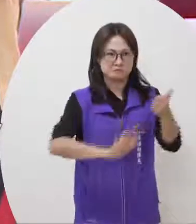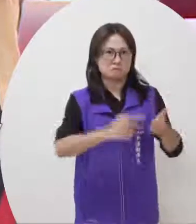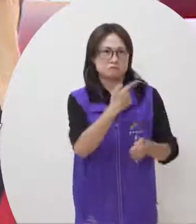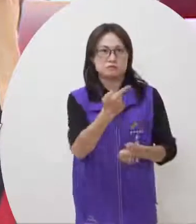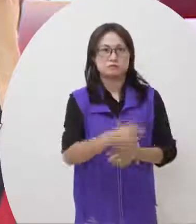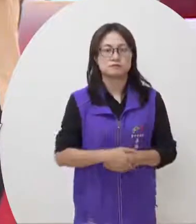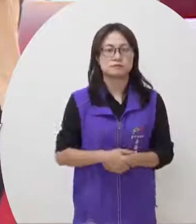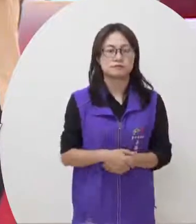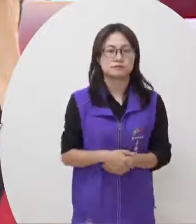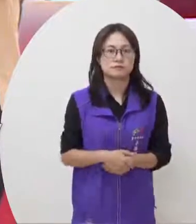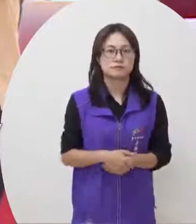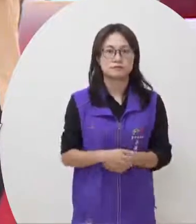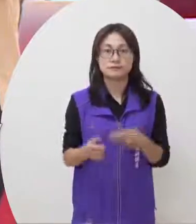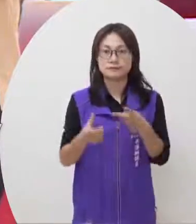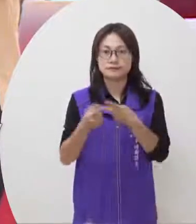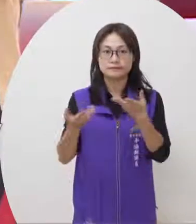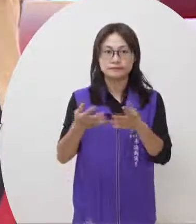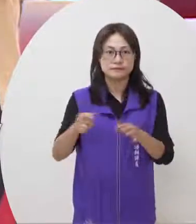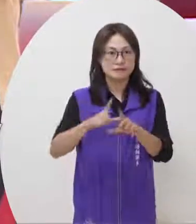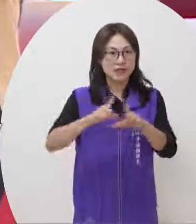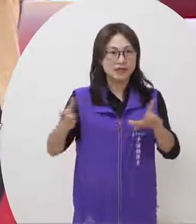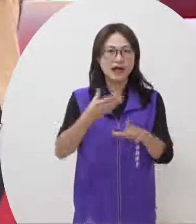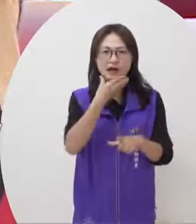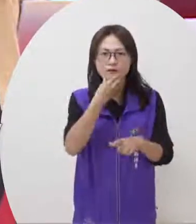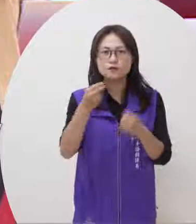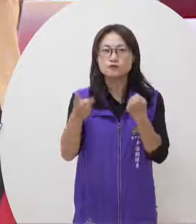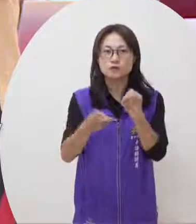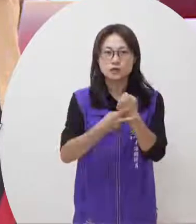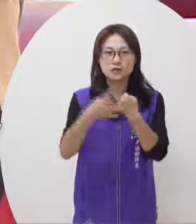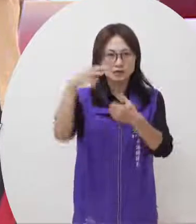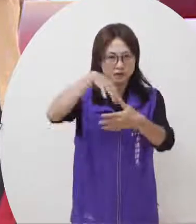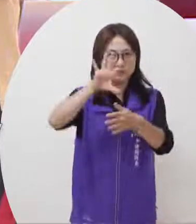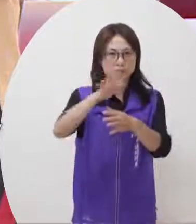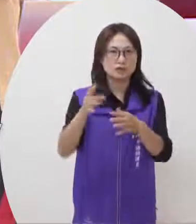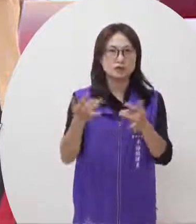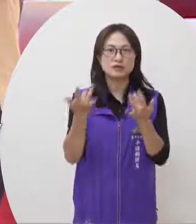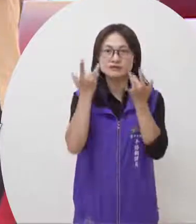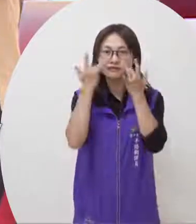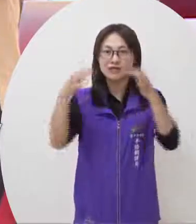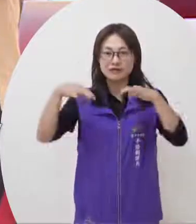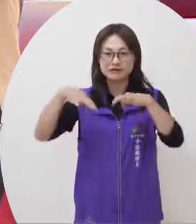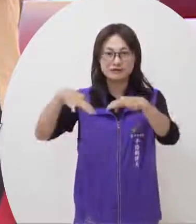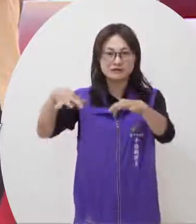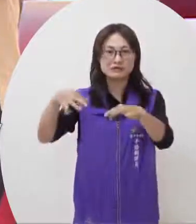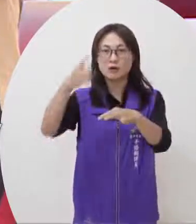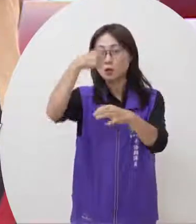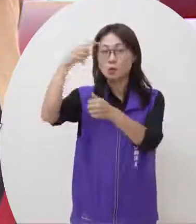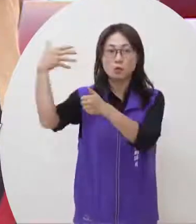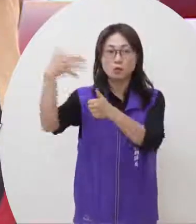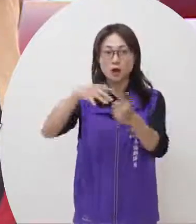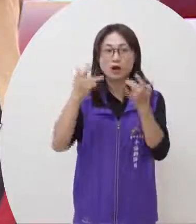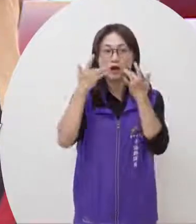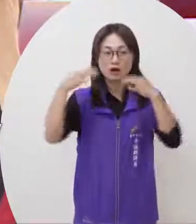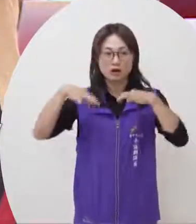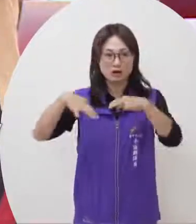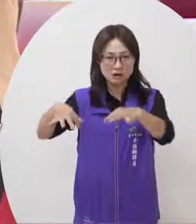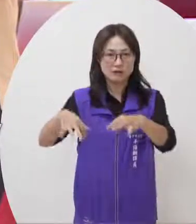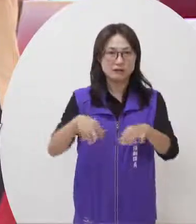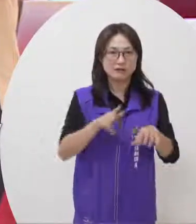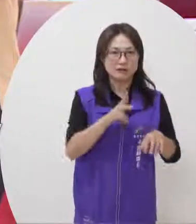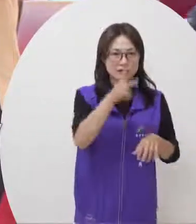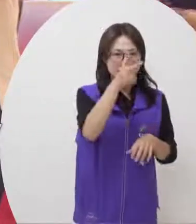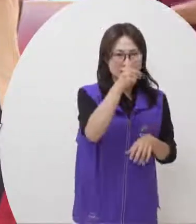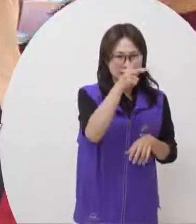是，也是我因为大福里这边有一个传统的市场，老鼠非常的猖